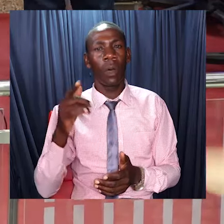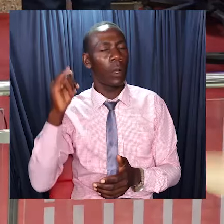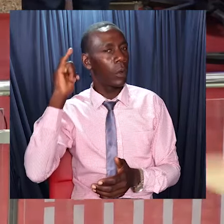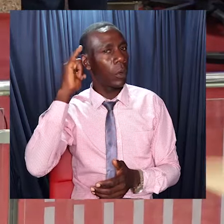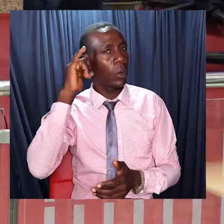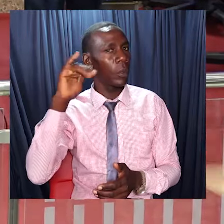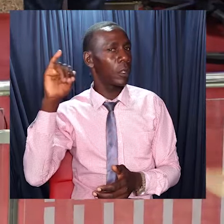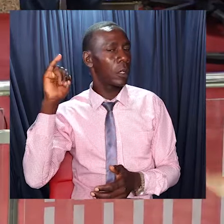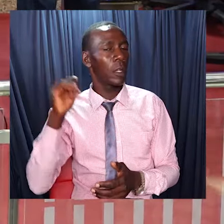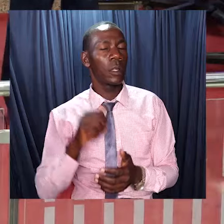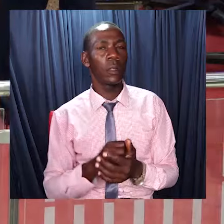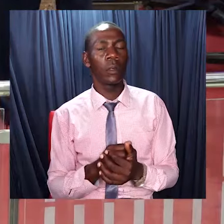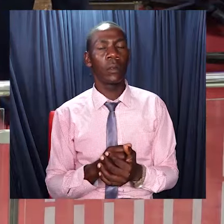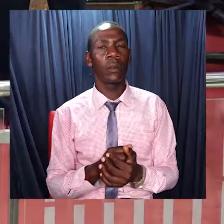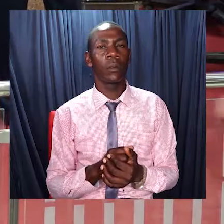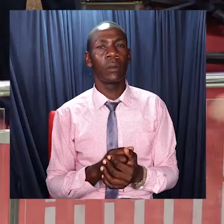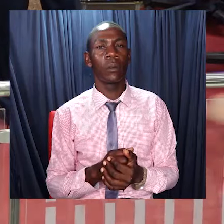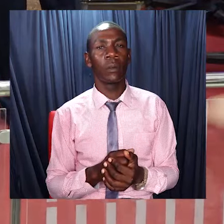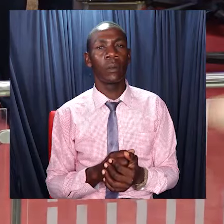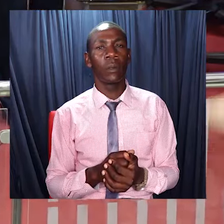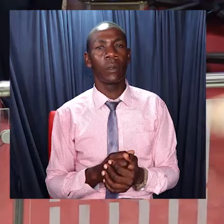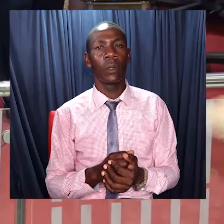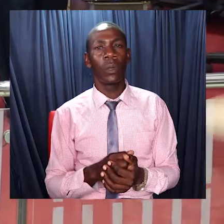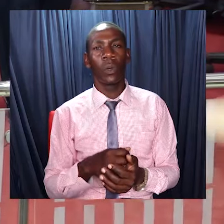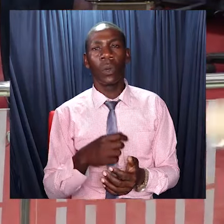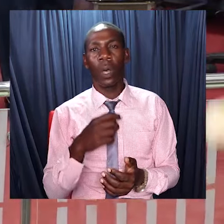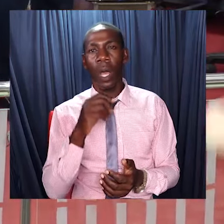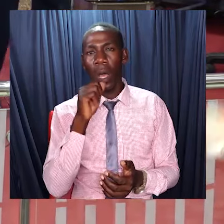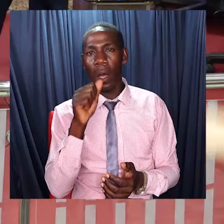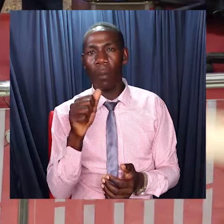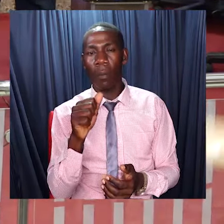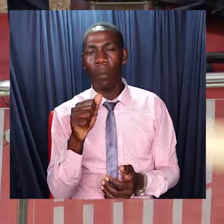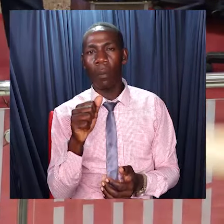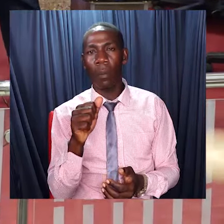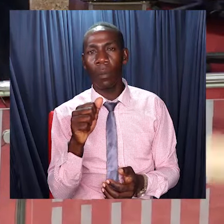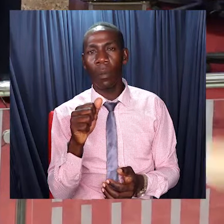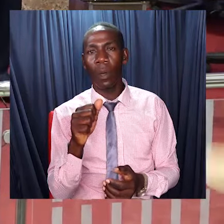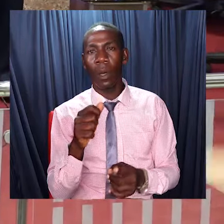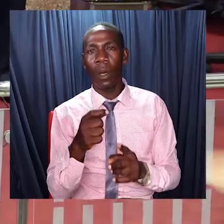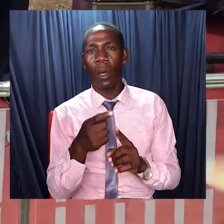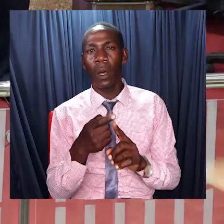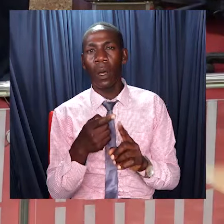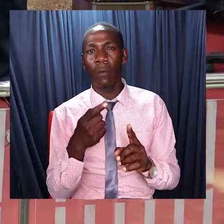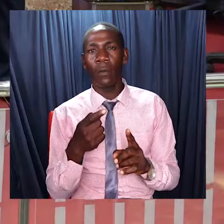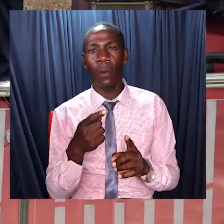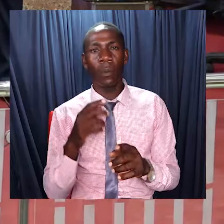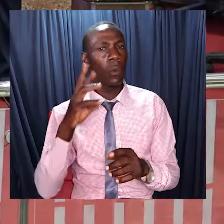simu jana. There is one who has called me yesterday. Wewe ni nani? Anasema mimi. He says, I am. Yuko wapi huko,